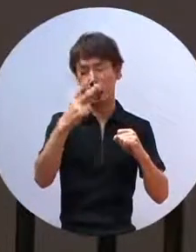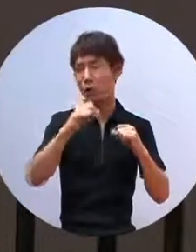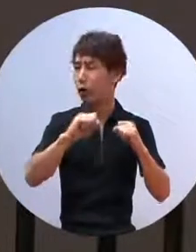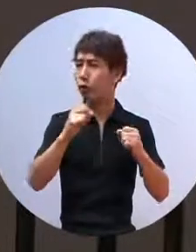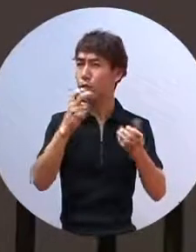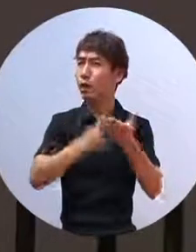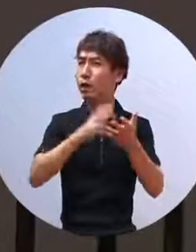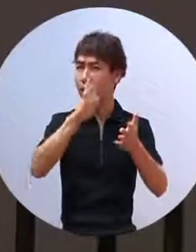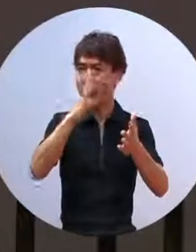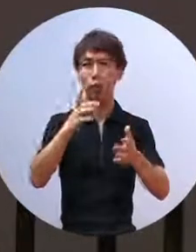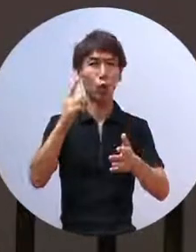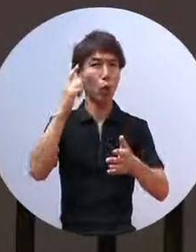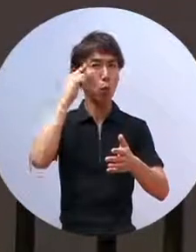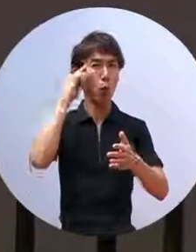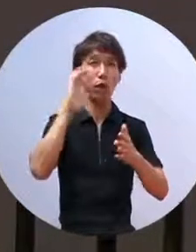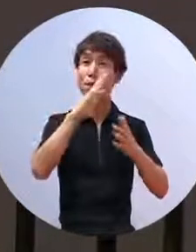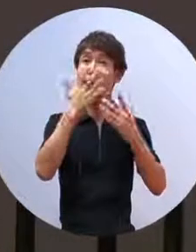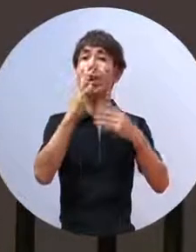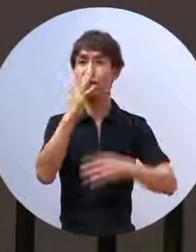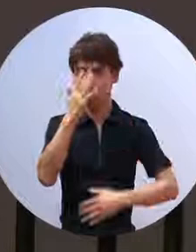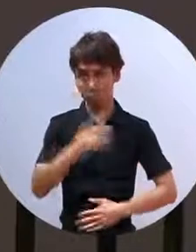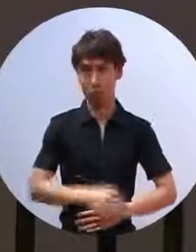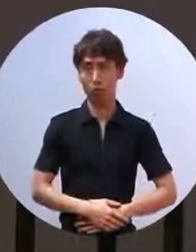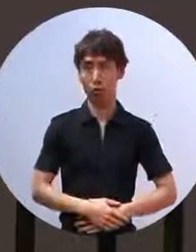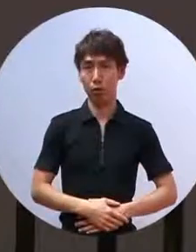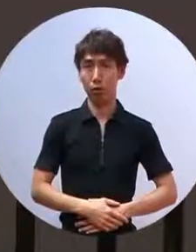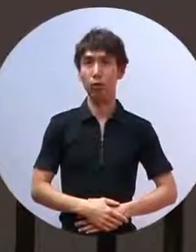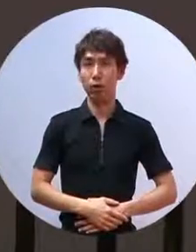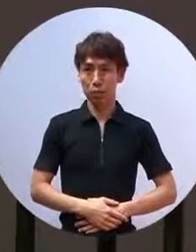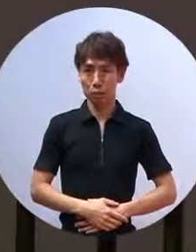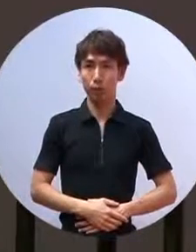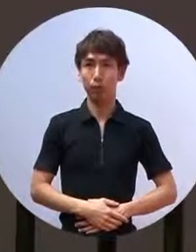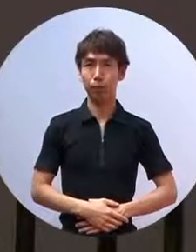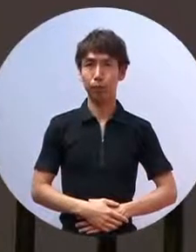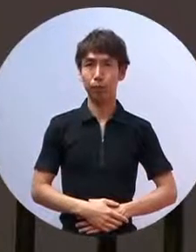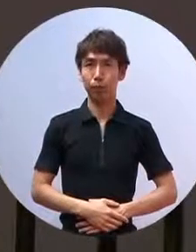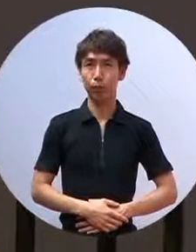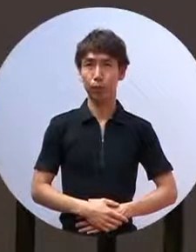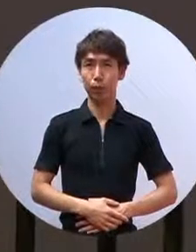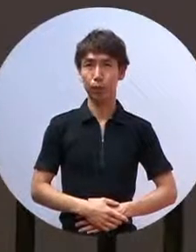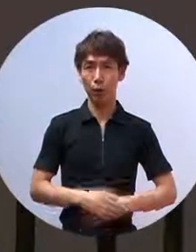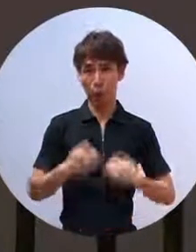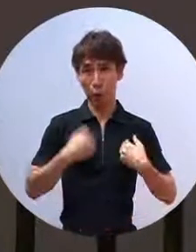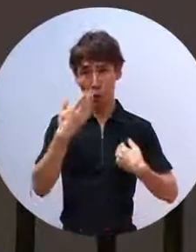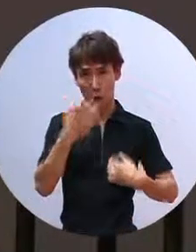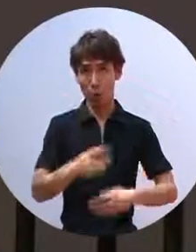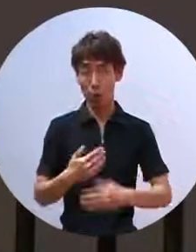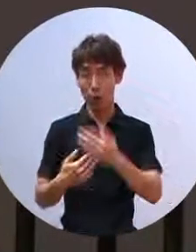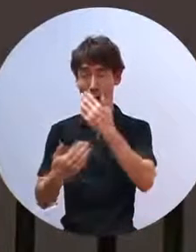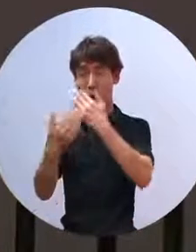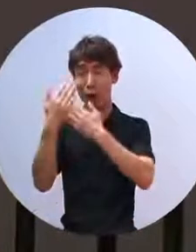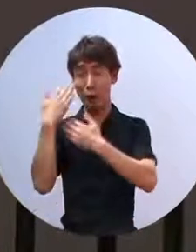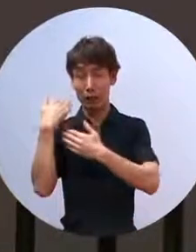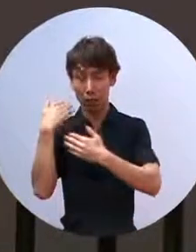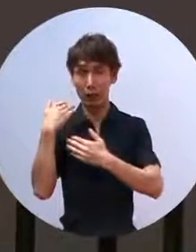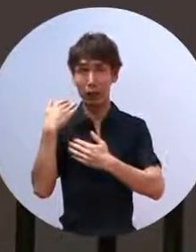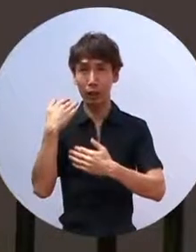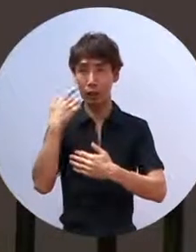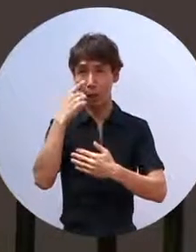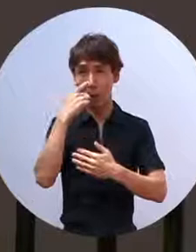もんだと、やるべきではないということをですね、もう一回自分たちの世代で味わう人があるんだろうかと。もう我々のご